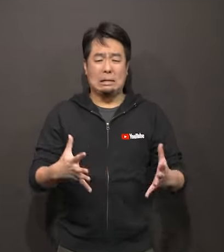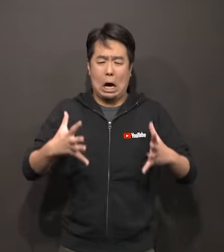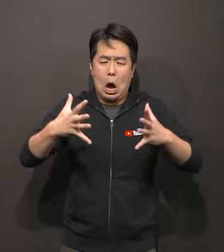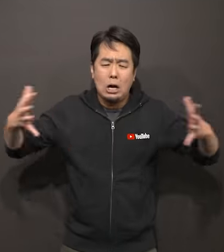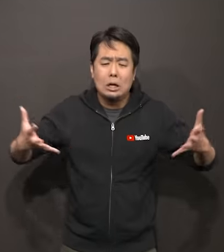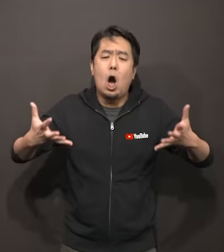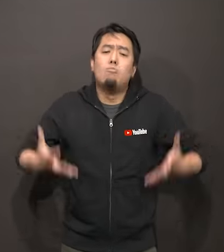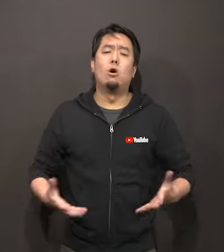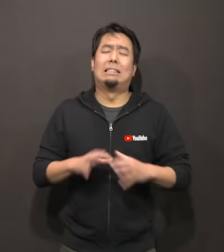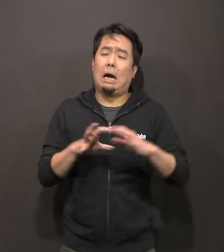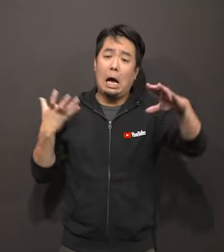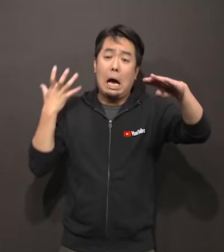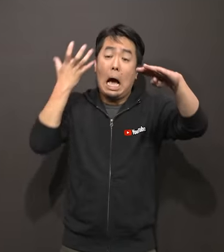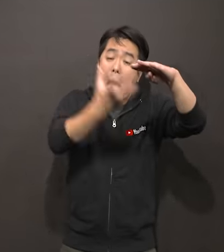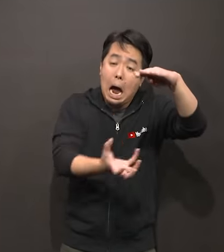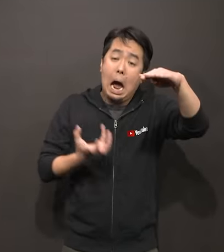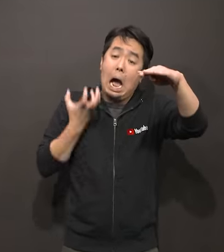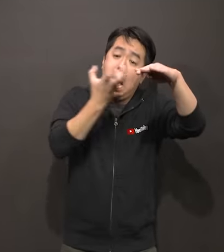普通に届かない